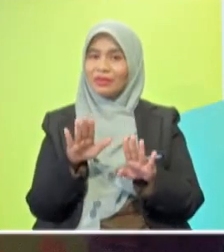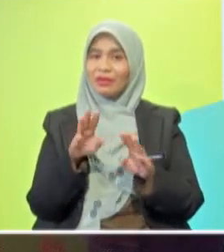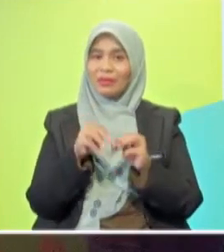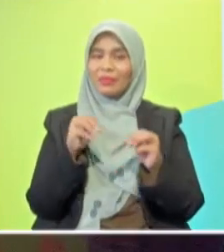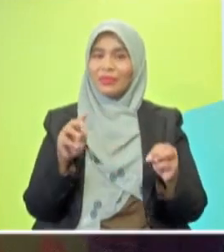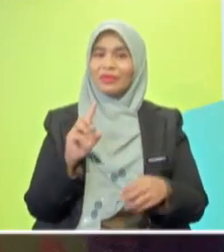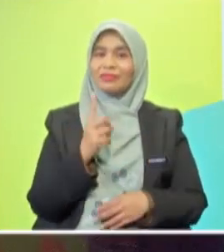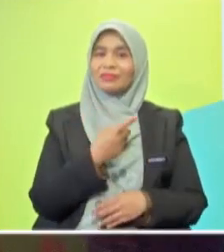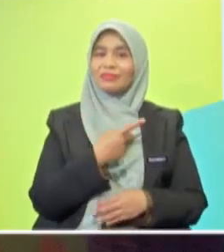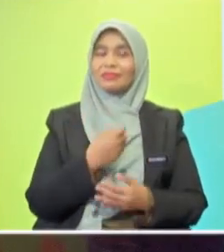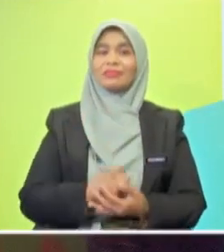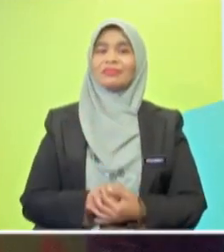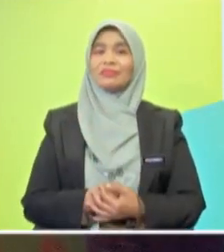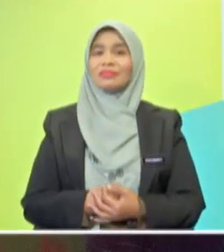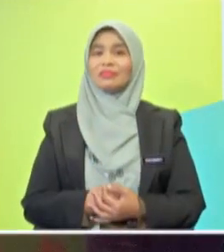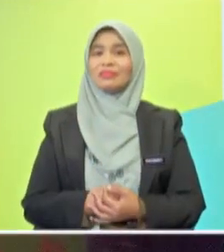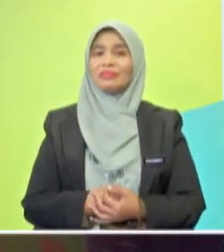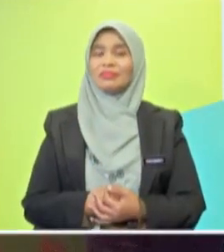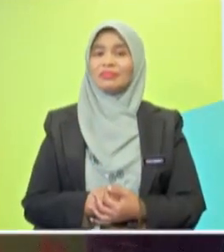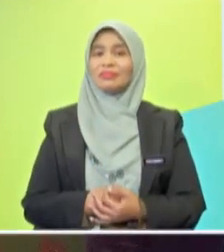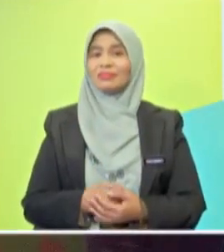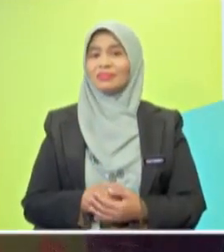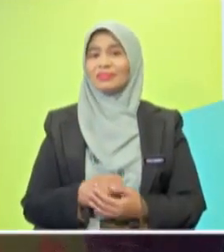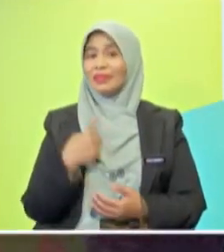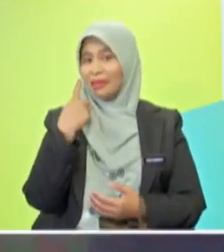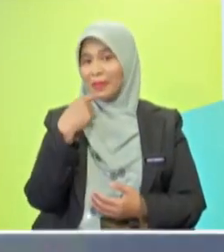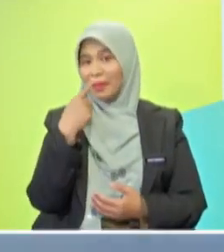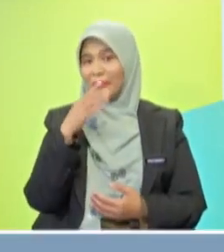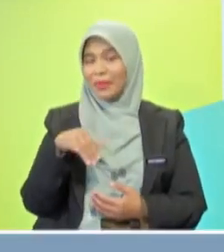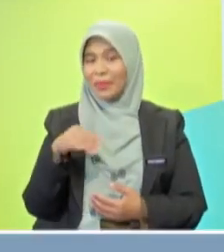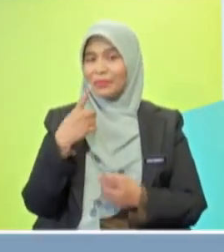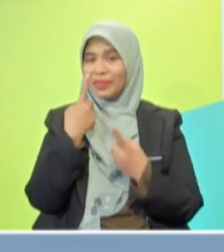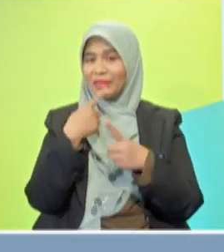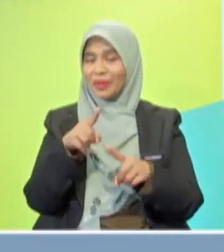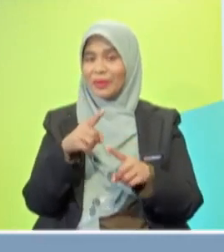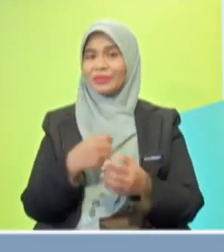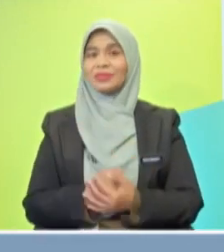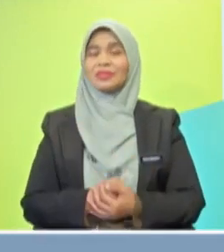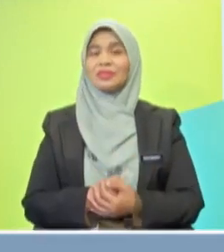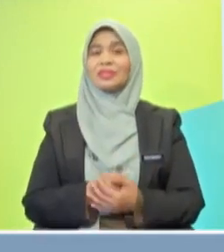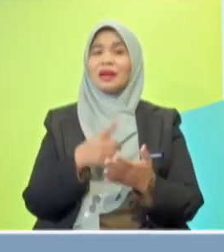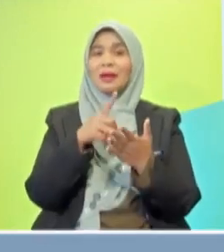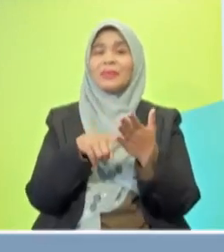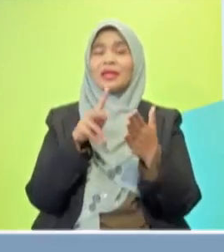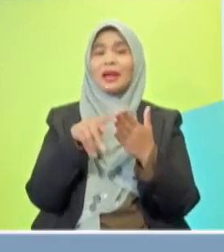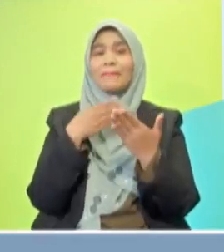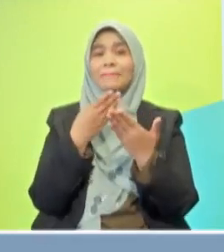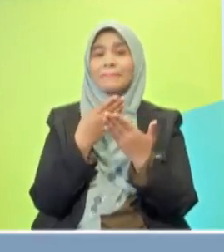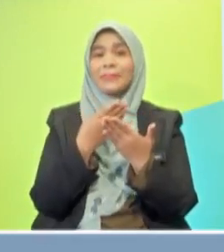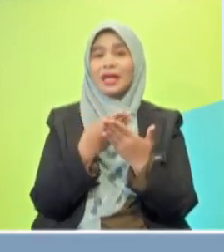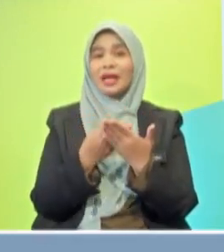tanya siapa lagi yang belum? Hani. Okey, Hani belum jawab lagi tadi. Okey, apa hikmah? Hikmahnya